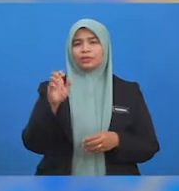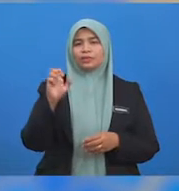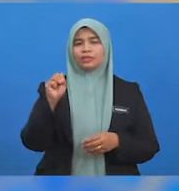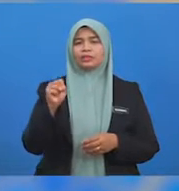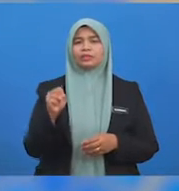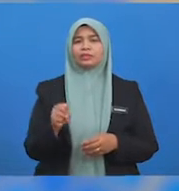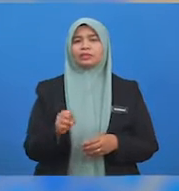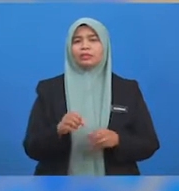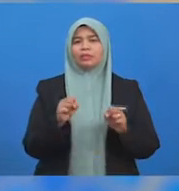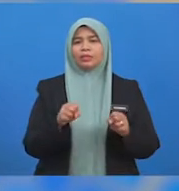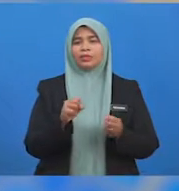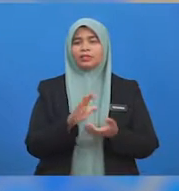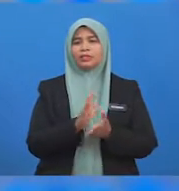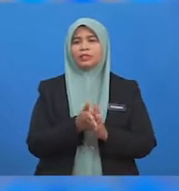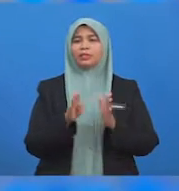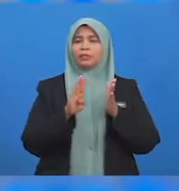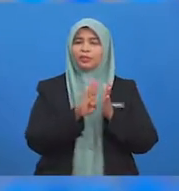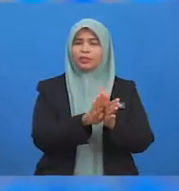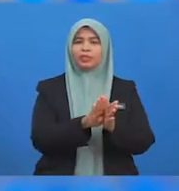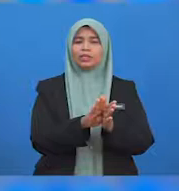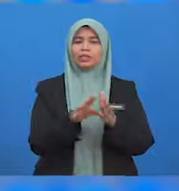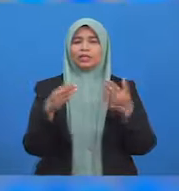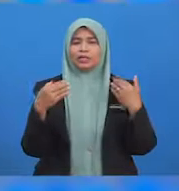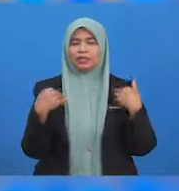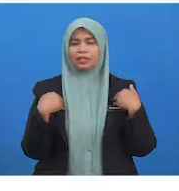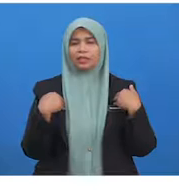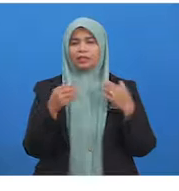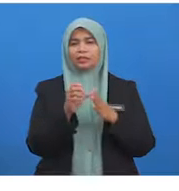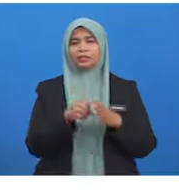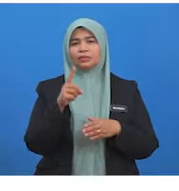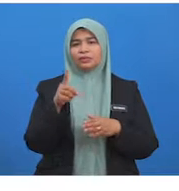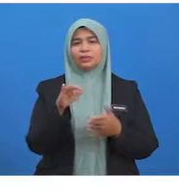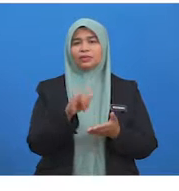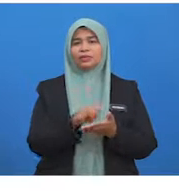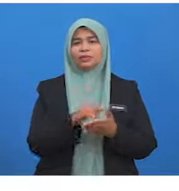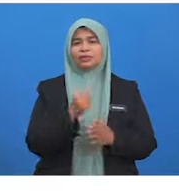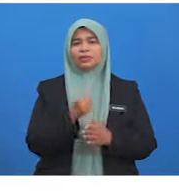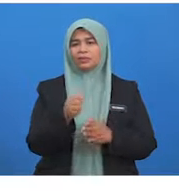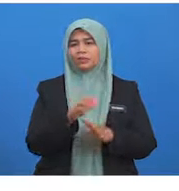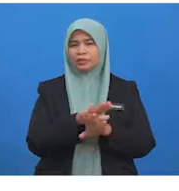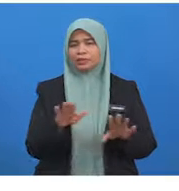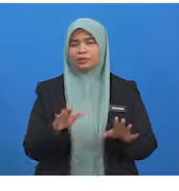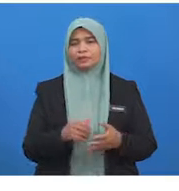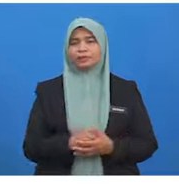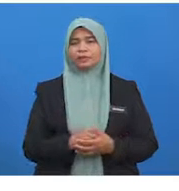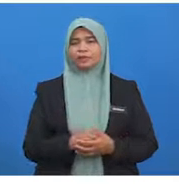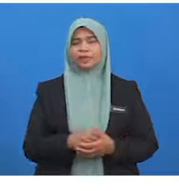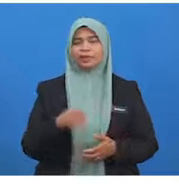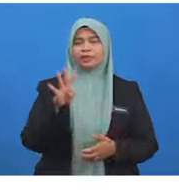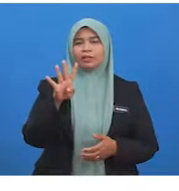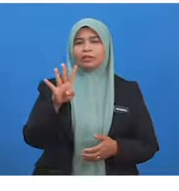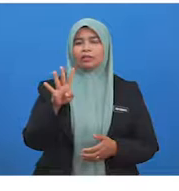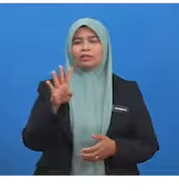itu ataupun sebaliknya. Dan keempat, sumpah, iaitu al-yamin. salah satu pihak